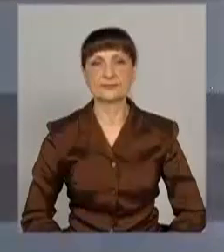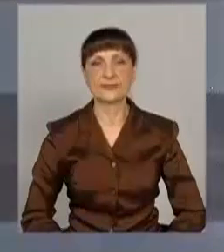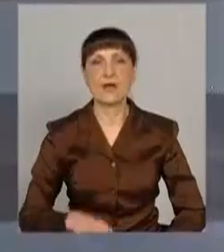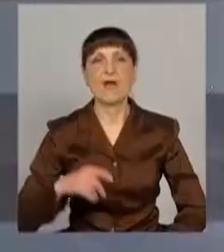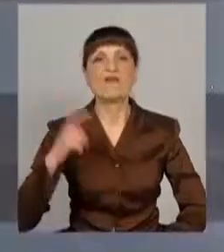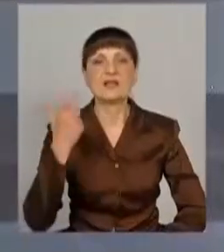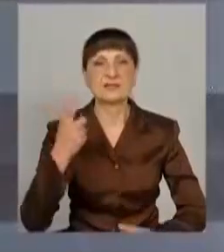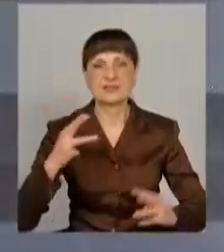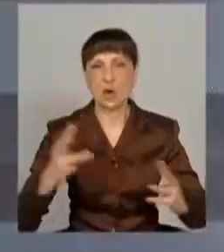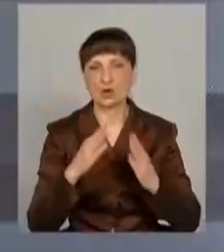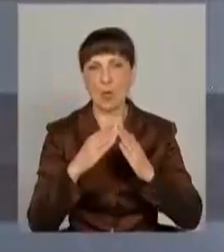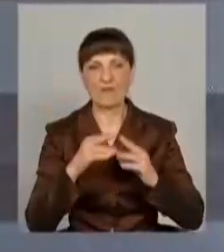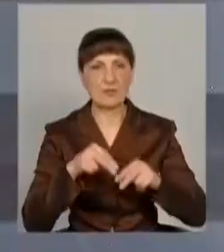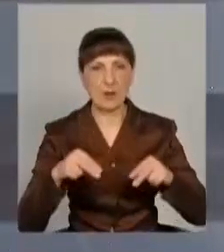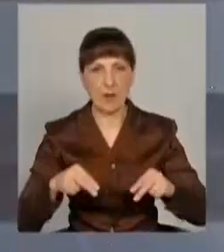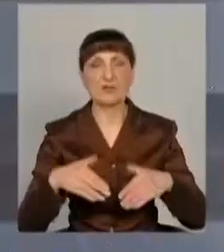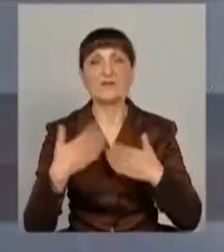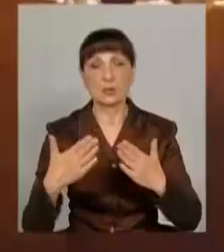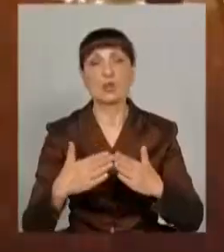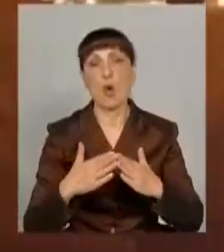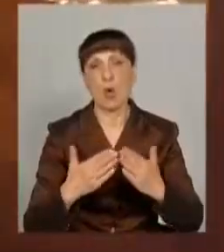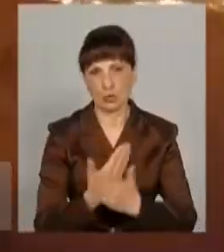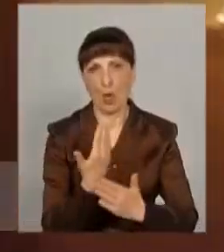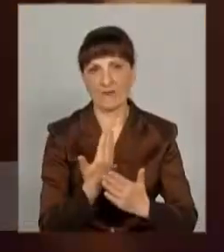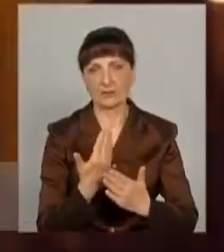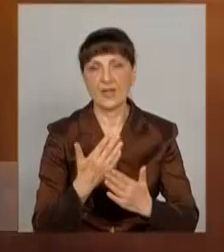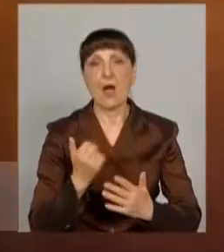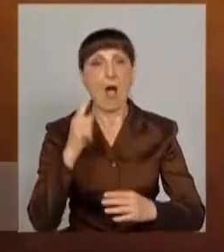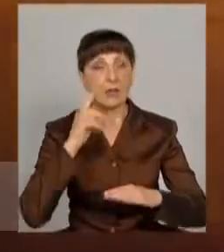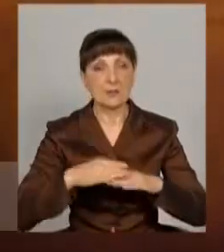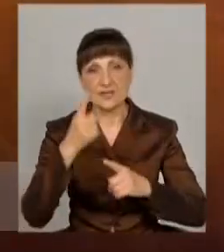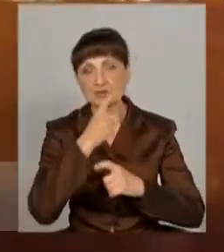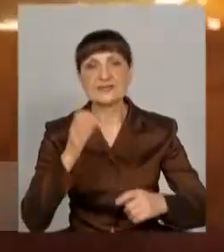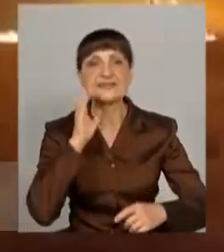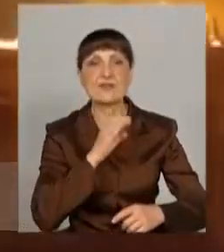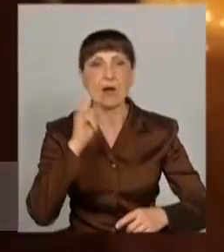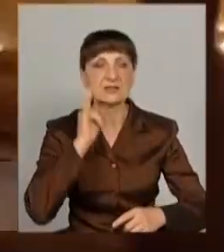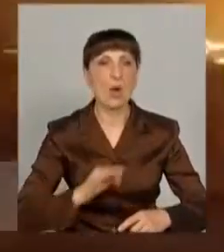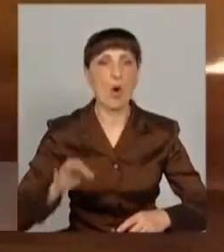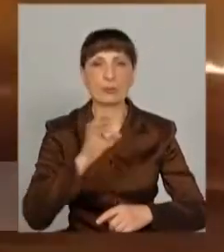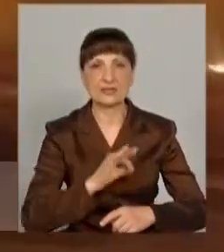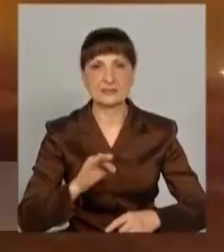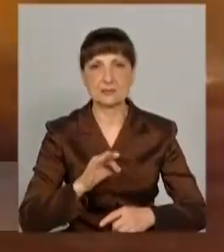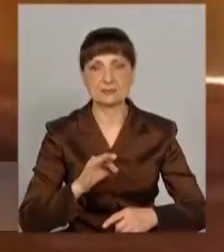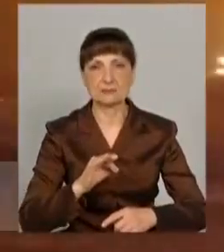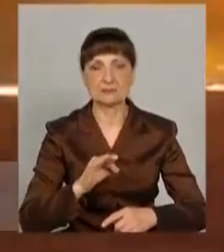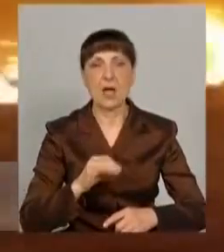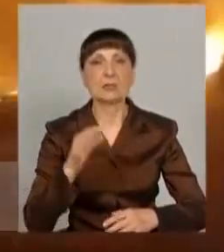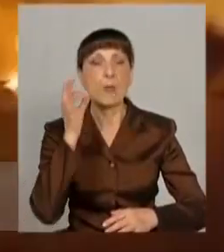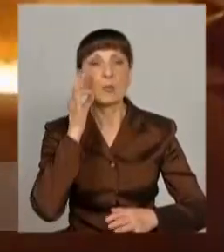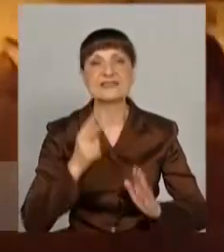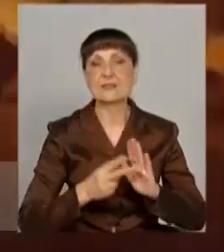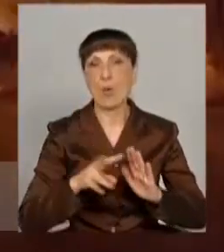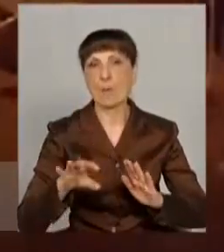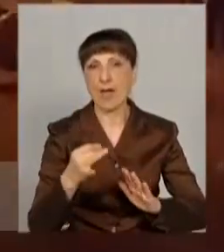Владельцам сгоревших домов в Петропавловске выдадут новое жилье. Об этом сообщил аким Северо-Казахстанской области Айдарбек Сапаров. Напомню, 7